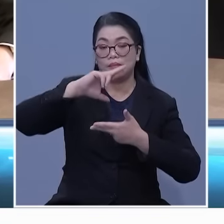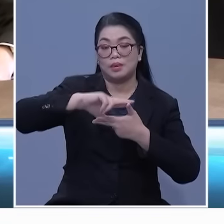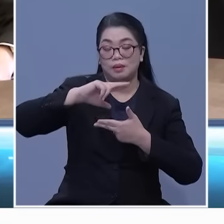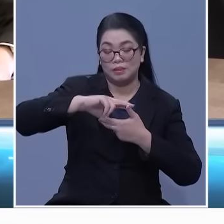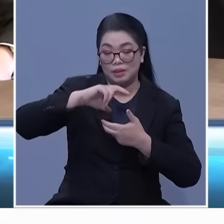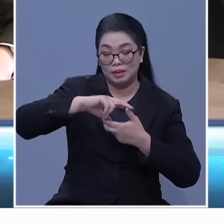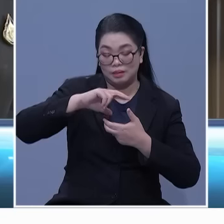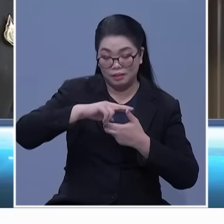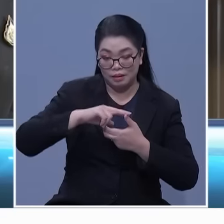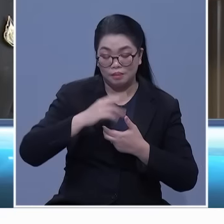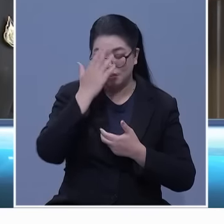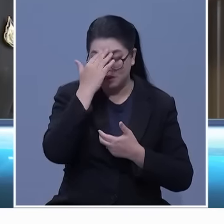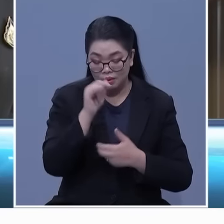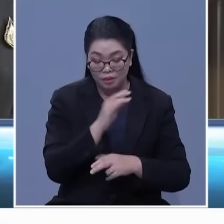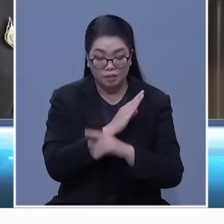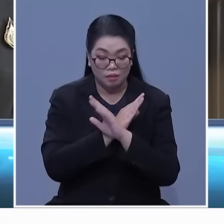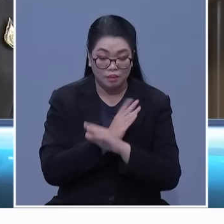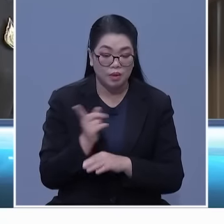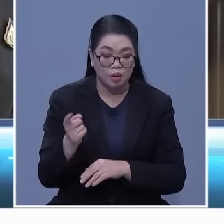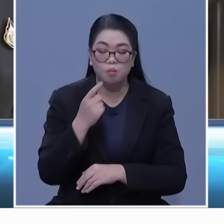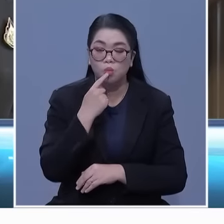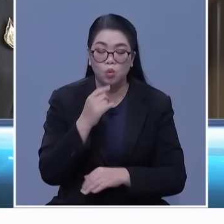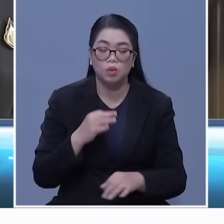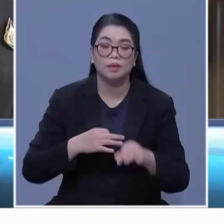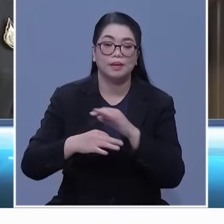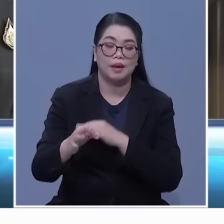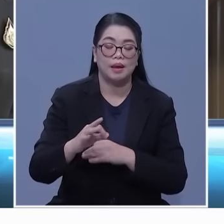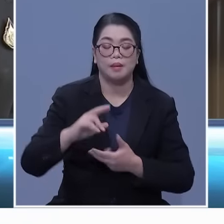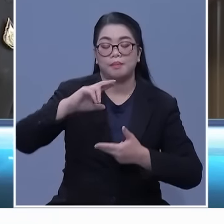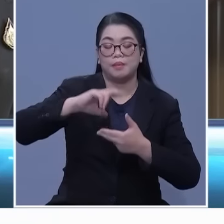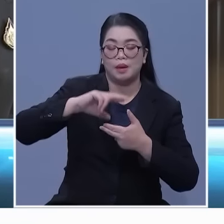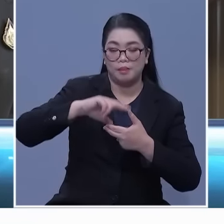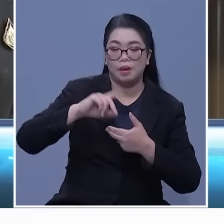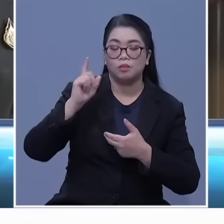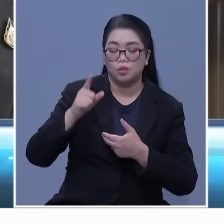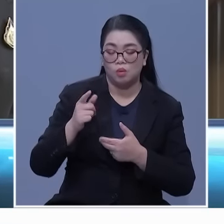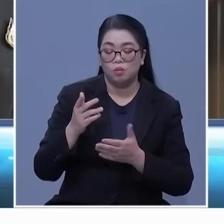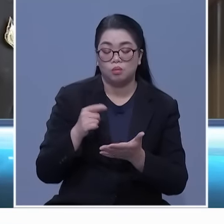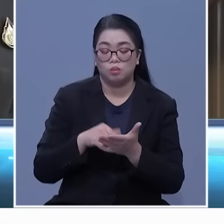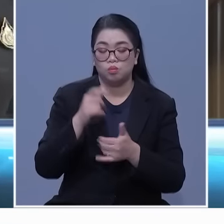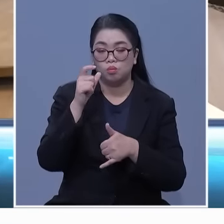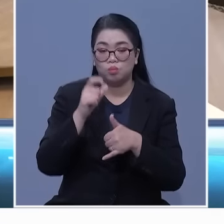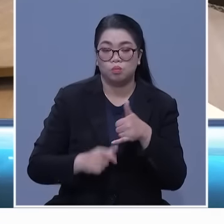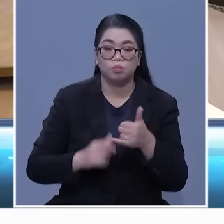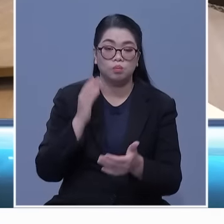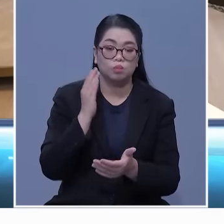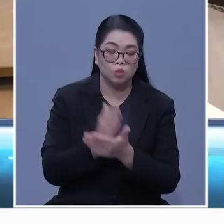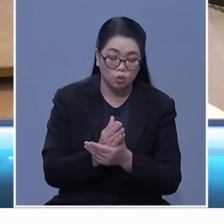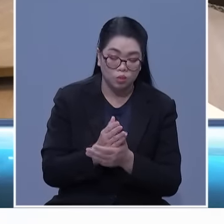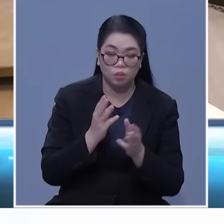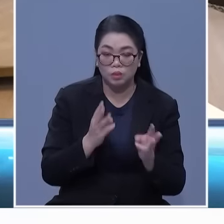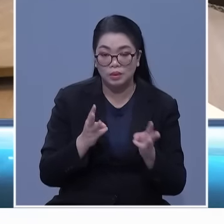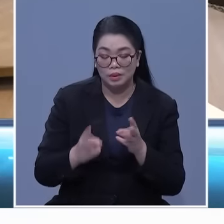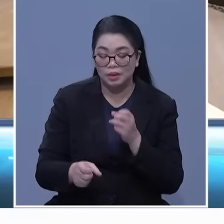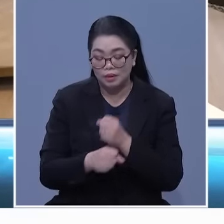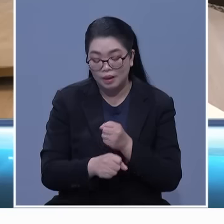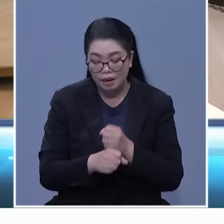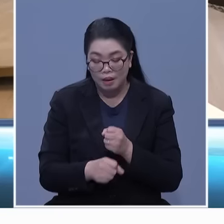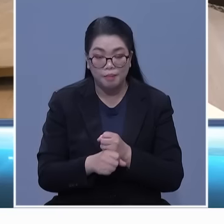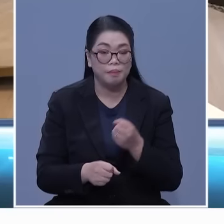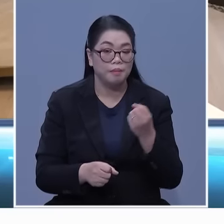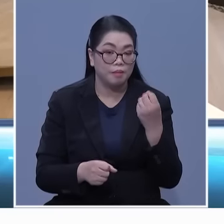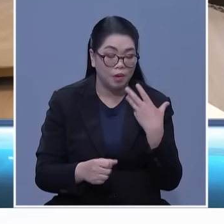ปฏิเสธไม่ได้ว่าคนจะเข้าใจว่าพูดในนามพรรคและควรหยุดพฤติกรรมได้แล้วรวมถึงการกระทําในทำนองที่พยายามจะบอกว่